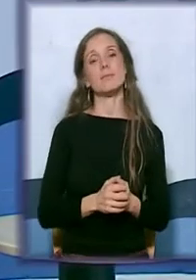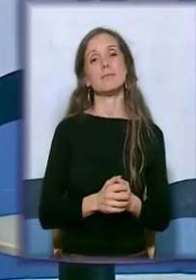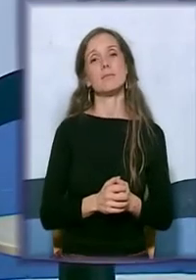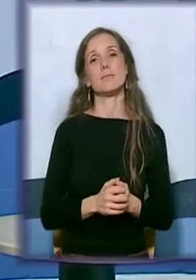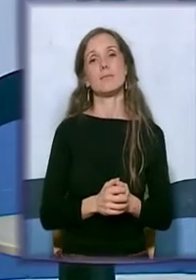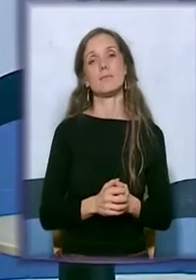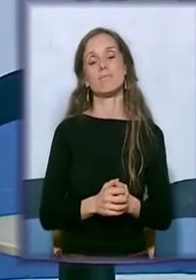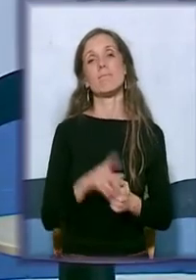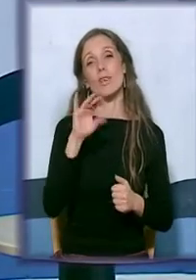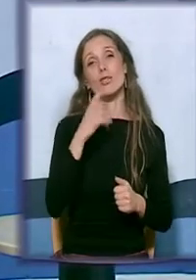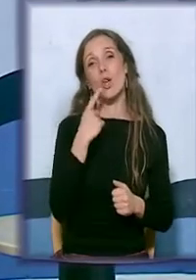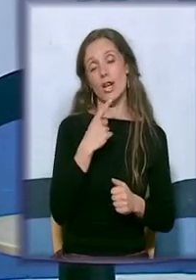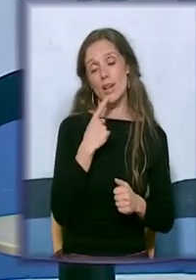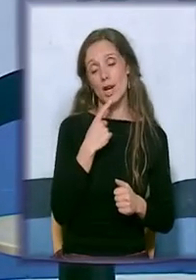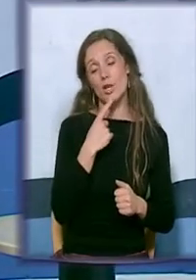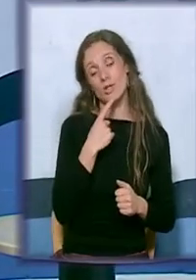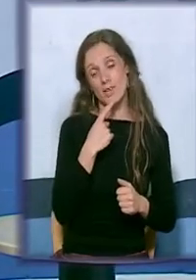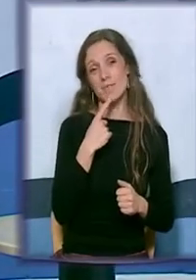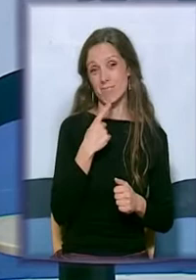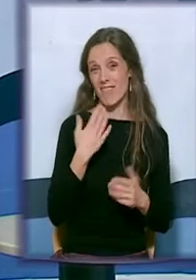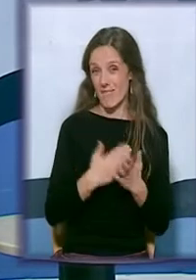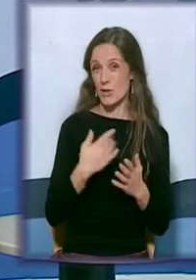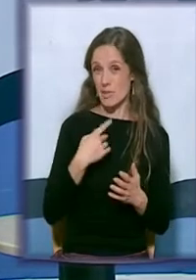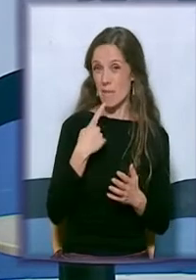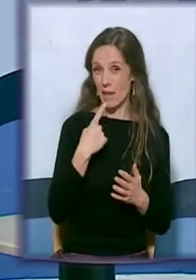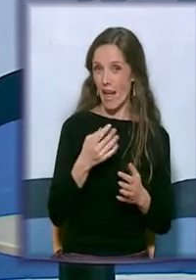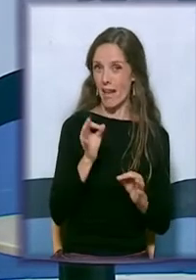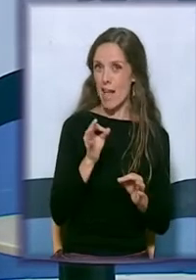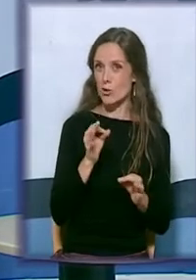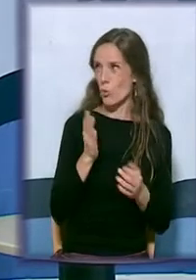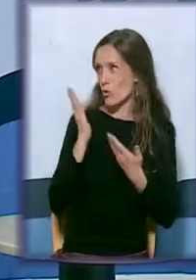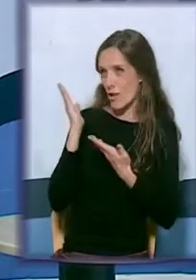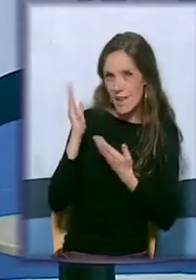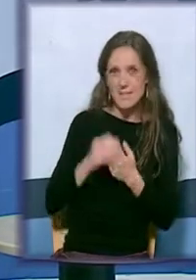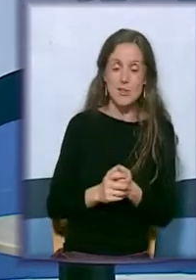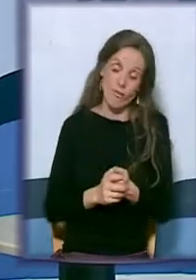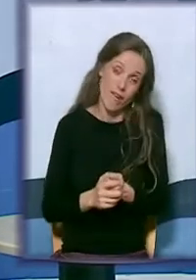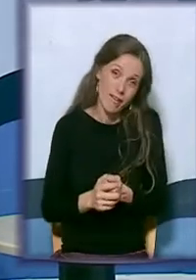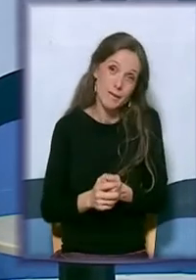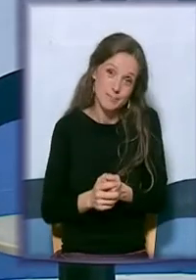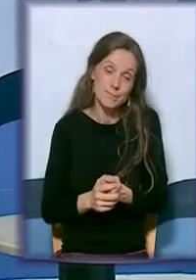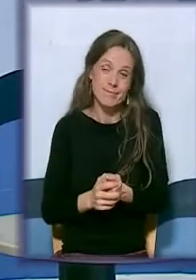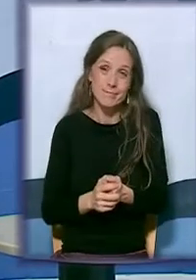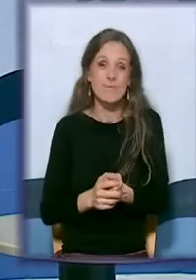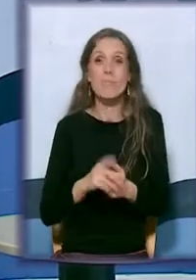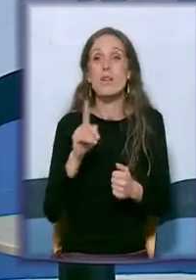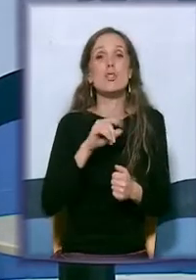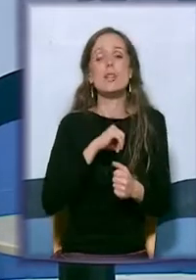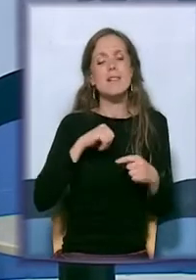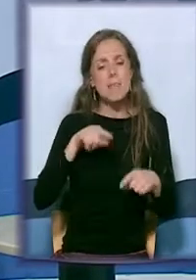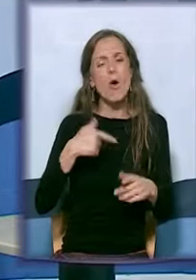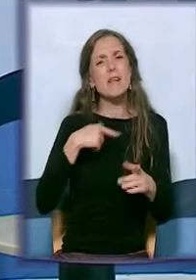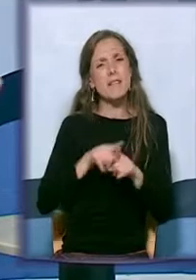Da, kao što rekao, imati ovako stručne ljude i način na koji zapravo i sa jedne strane, kao što sam i govorila, ne samo u ovoj emisiji, nego već